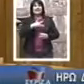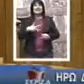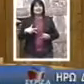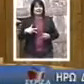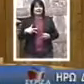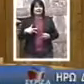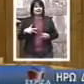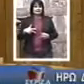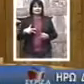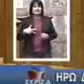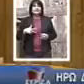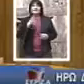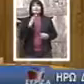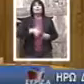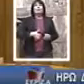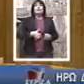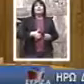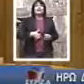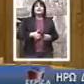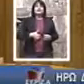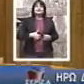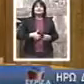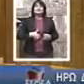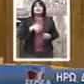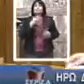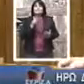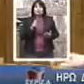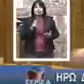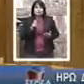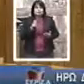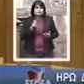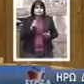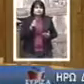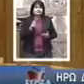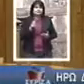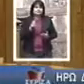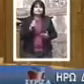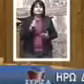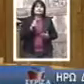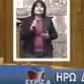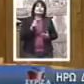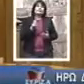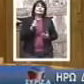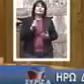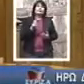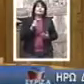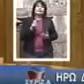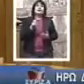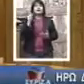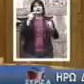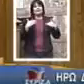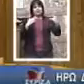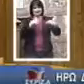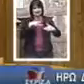μαύρη πολιτικοκοινωνική κωμωδία πώς να ξεπορτωθούμε τους άλλους, στην οποία το Κοινοβούλιο της Δανίας ψηφίζει ένα έκτακτο